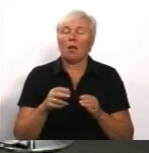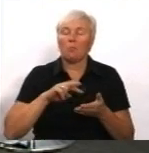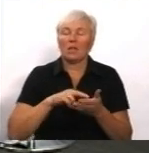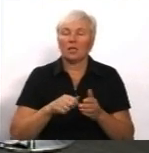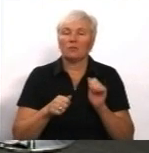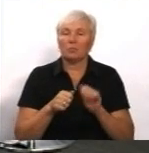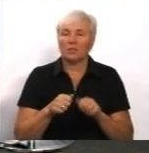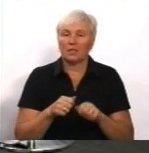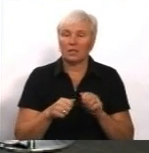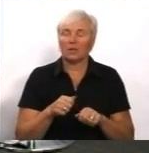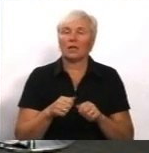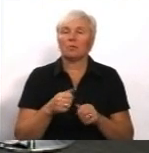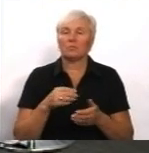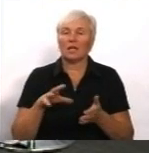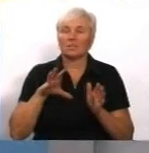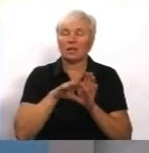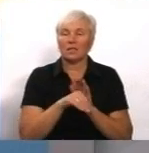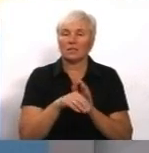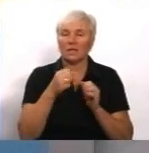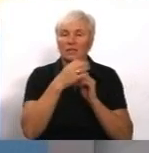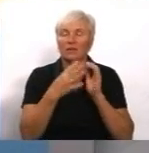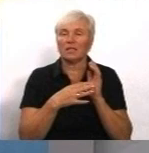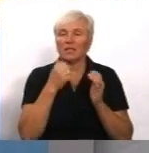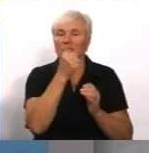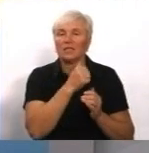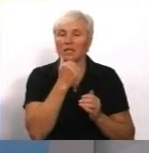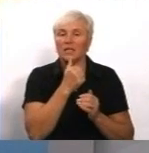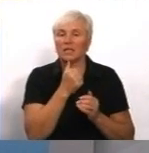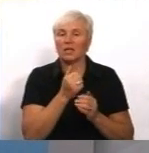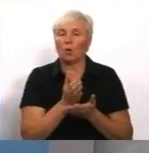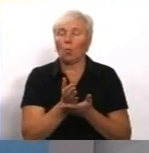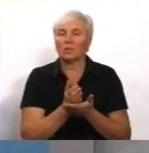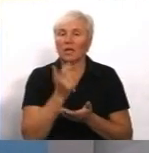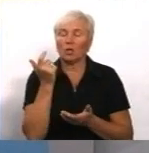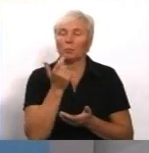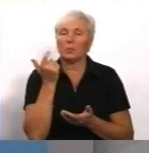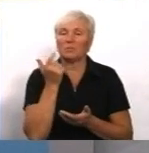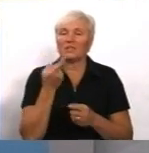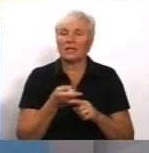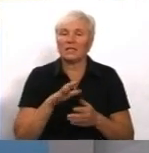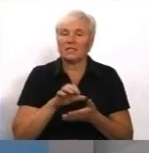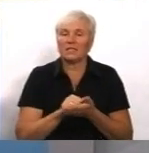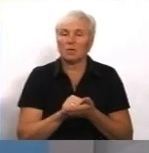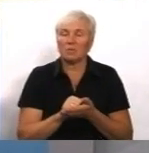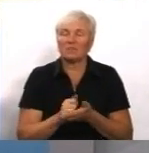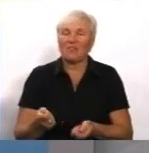20 планових перевірок всього на 2019 рік, і то тільки комунальні підприємства, які займаються вивозом сміття,